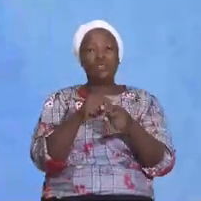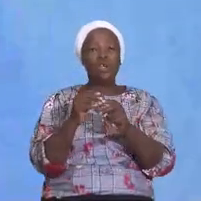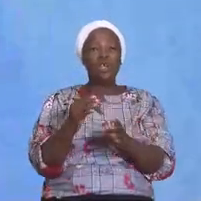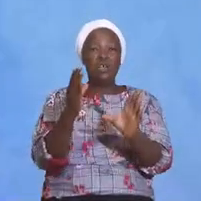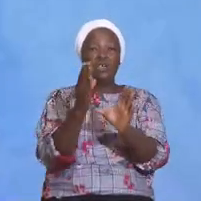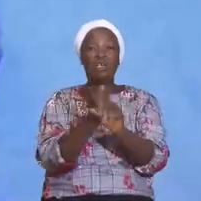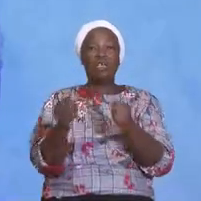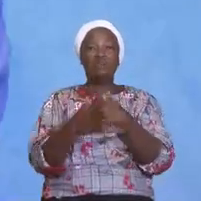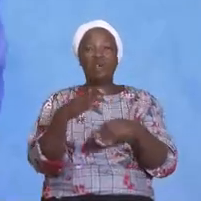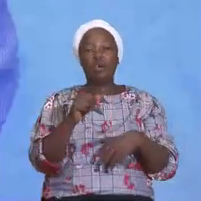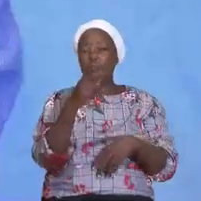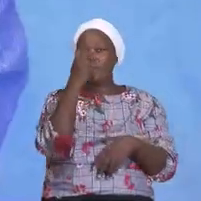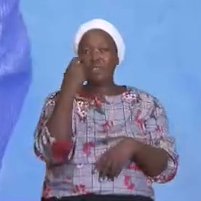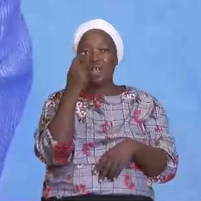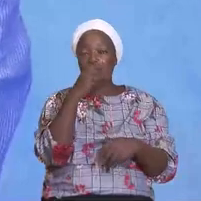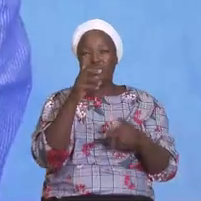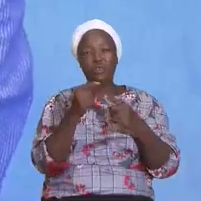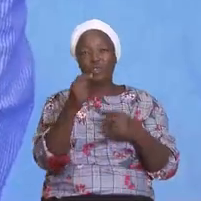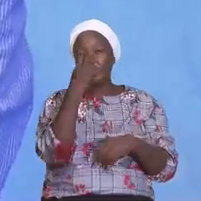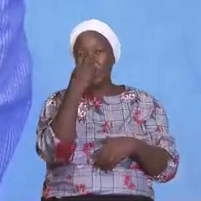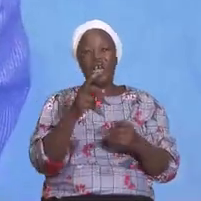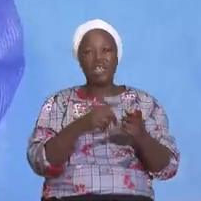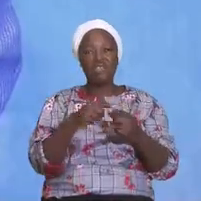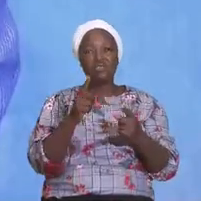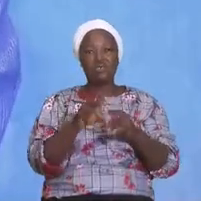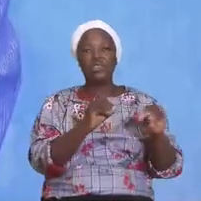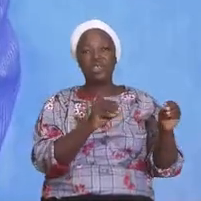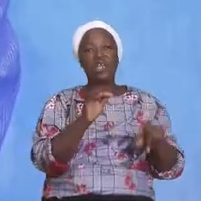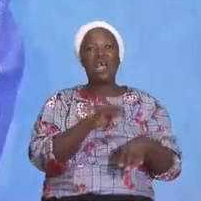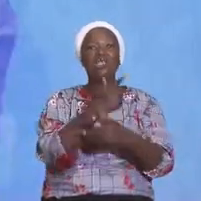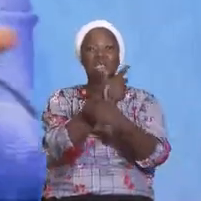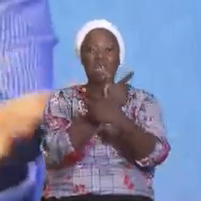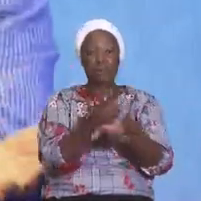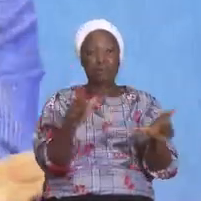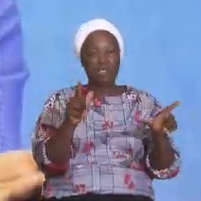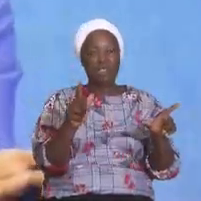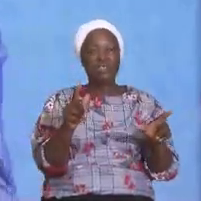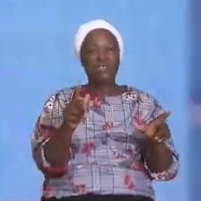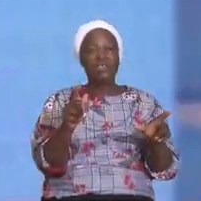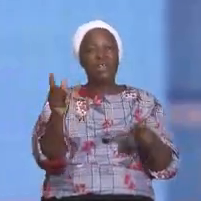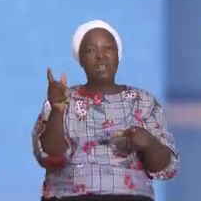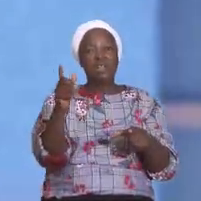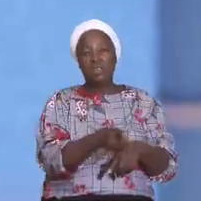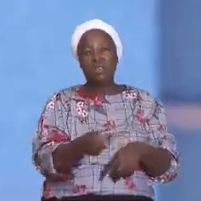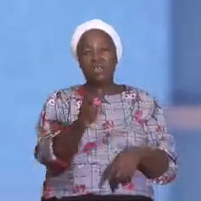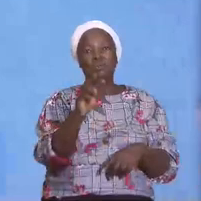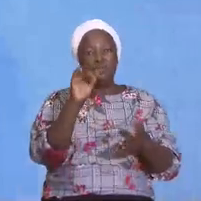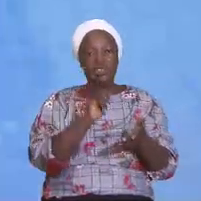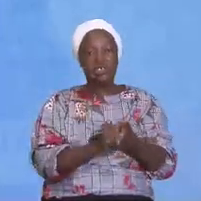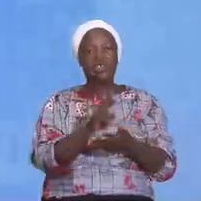brisé, proclamer aux captifs la délivrance et aux aveugles le recouvrement de la vue. Et pour envoyer